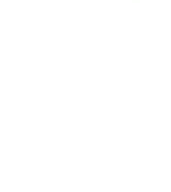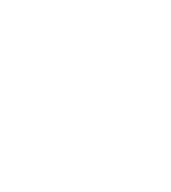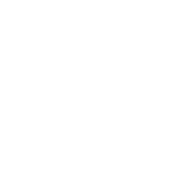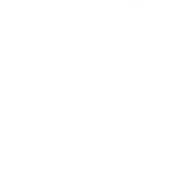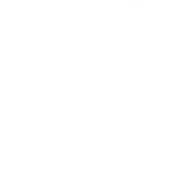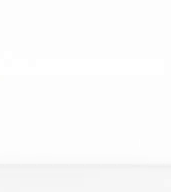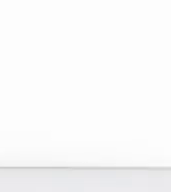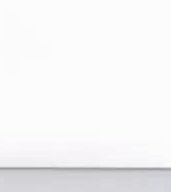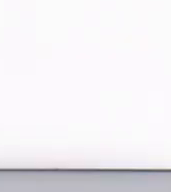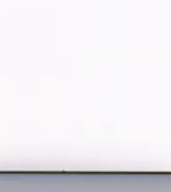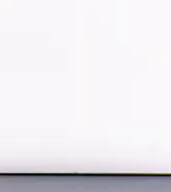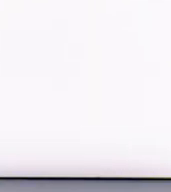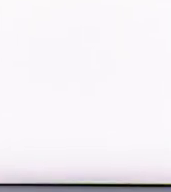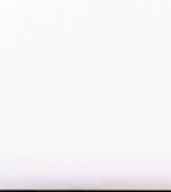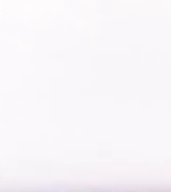KPM.